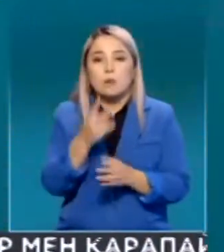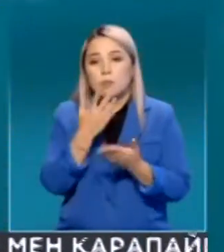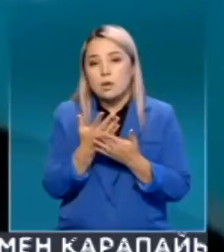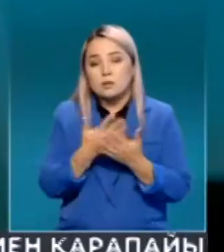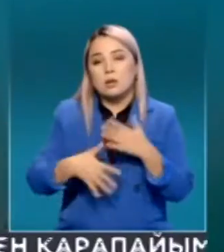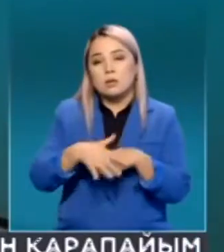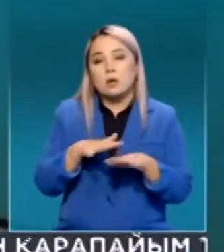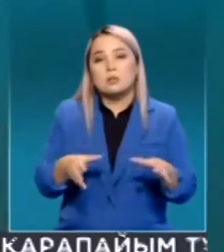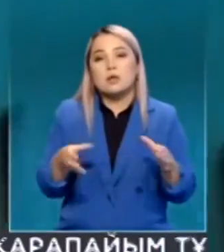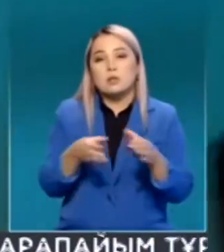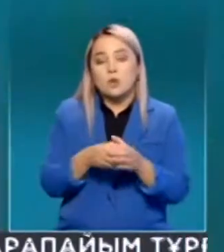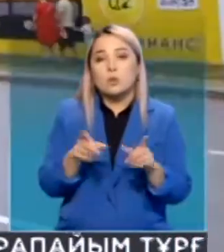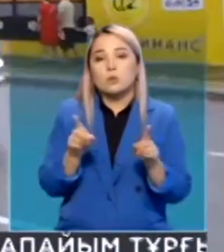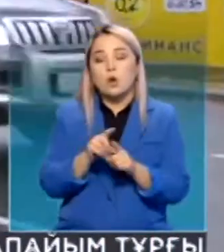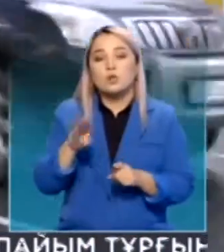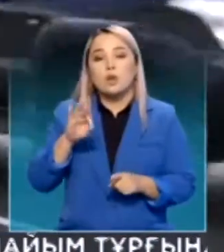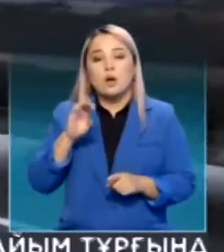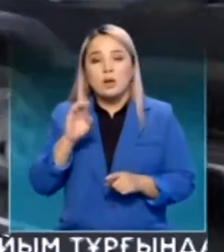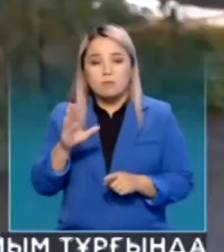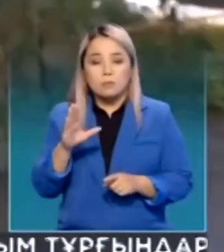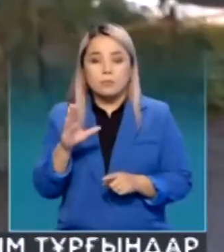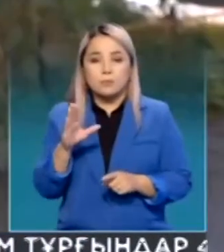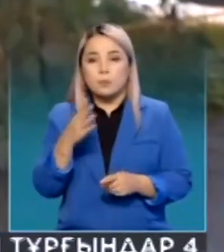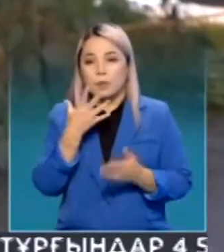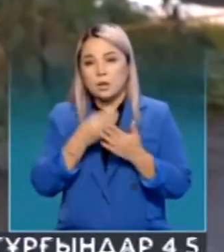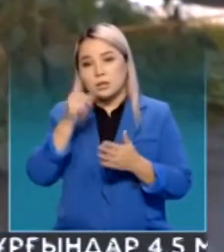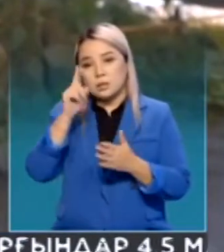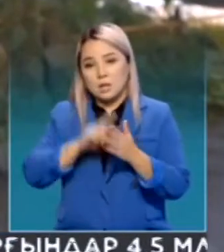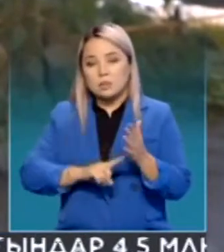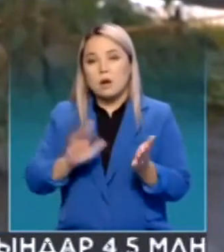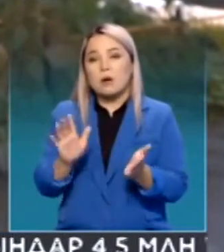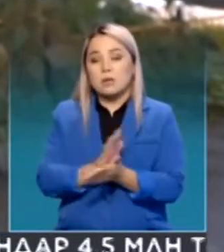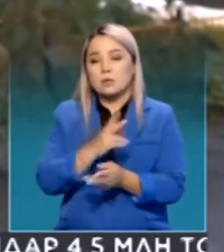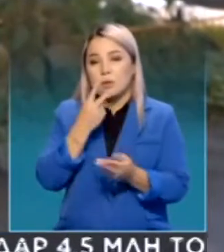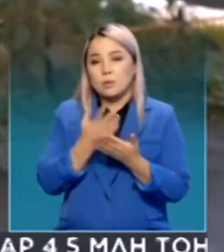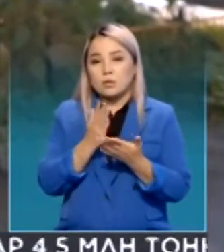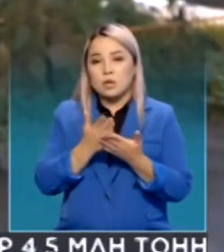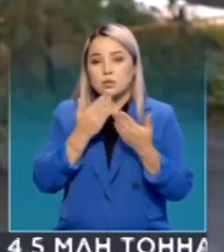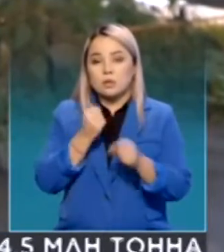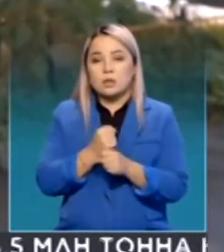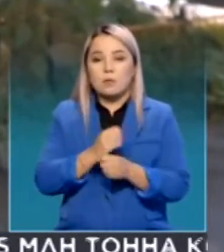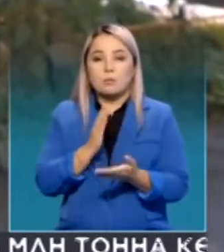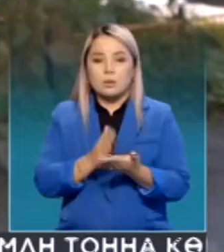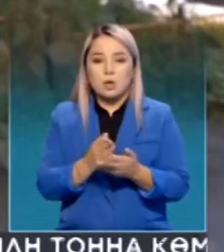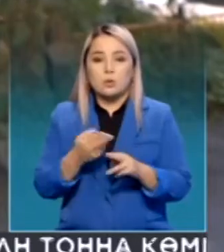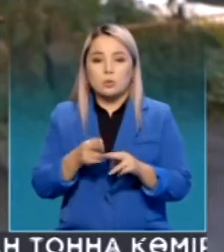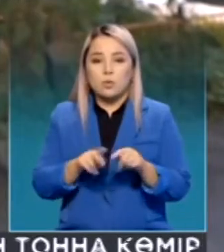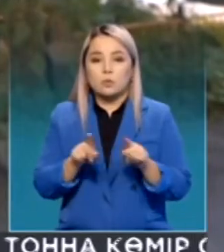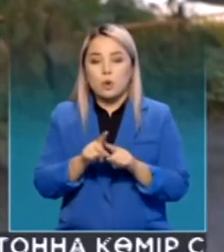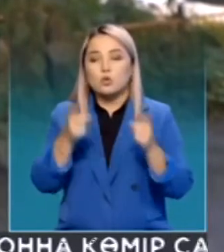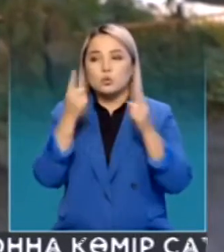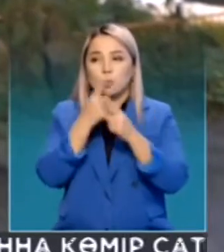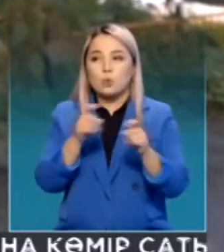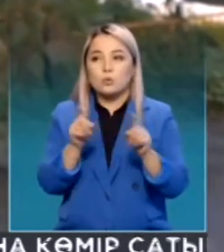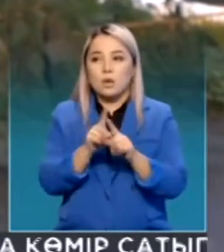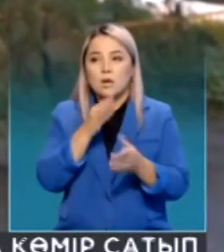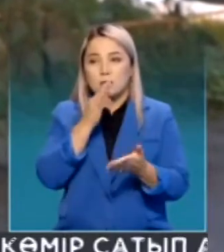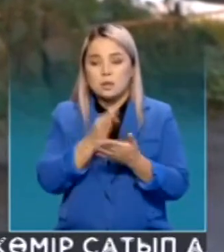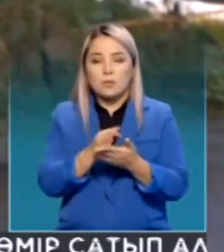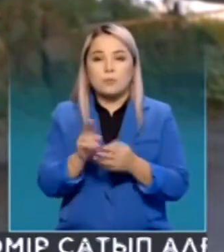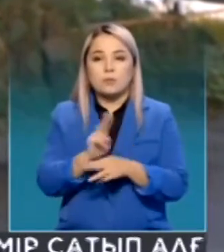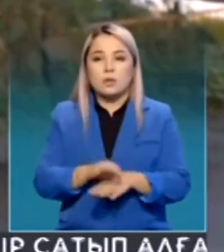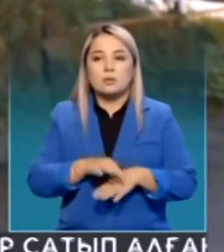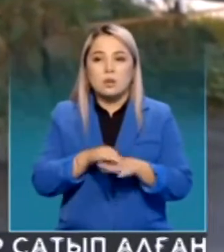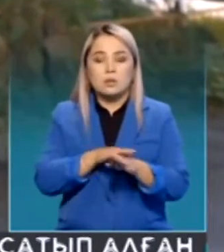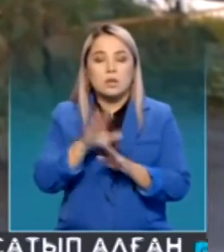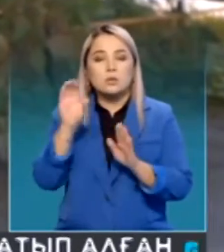дамыту керек шаруасын. Тоқаевтың сені мен газетін оқып отырмын. Айтқан жолдауларын, кәдімгідей бәрін